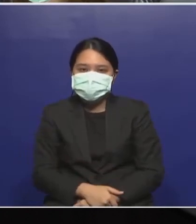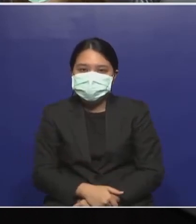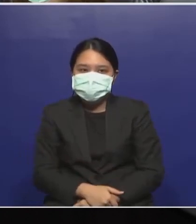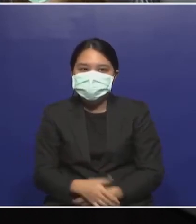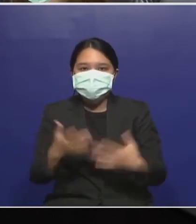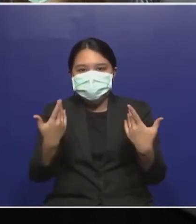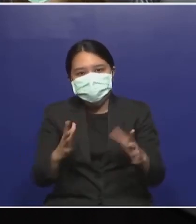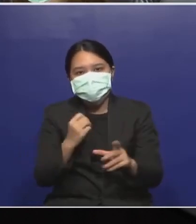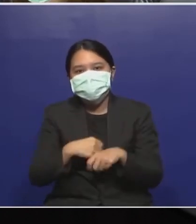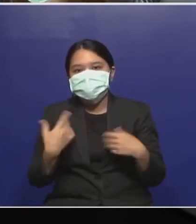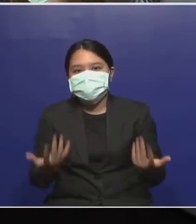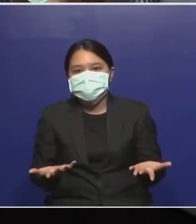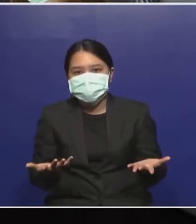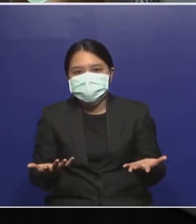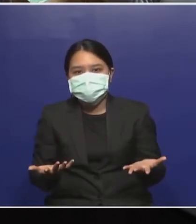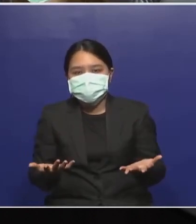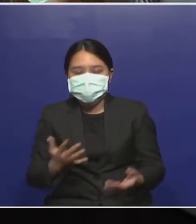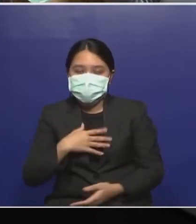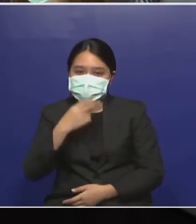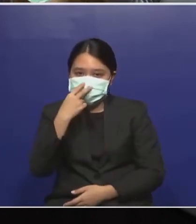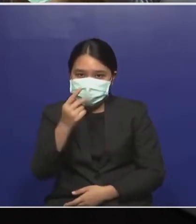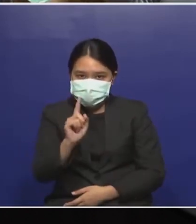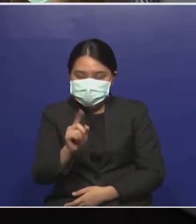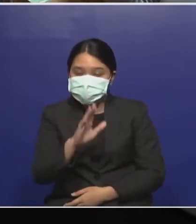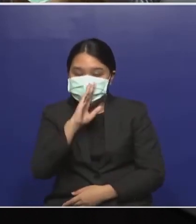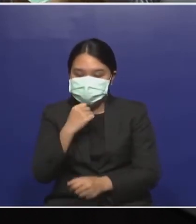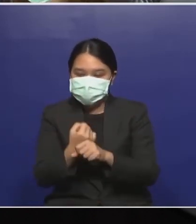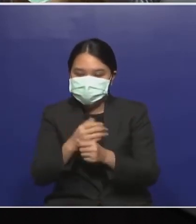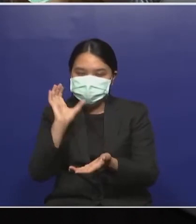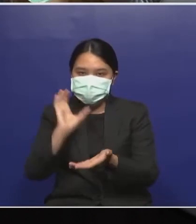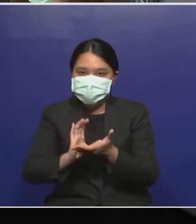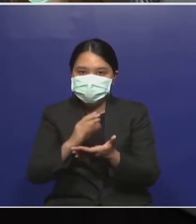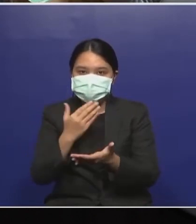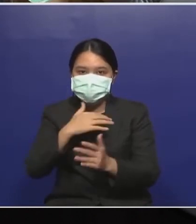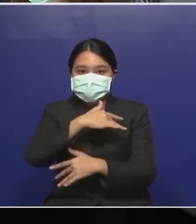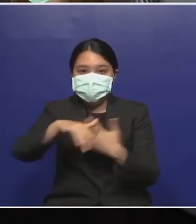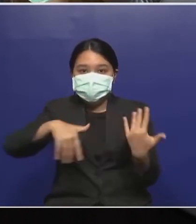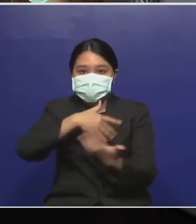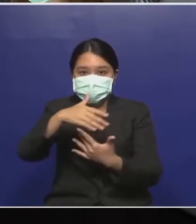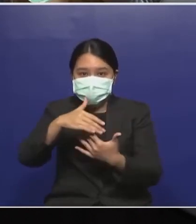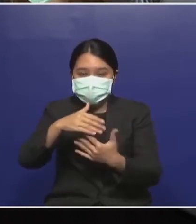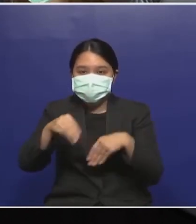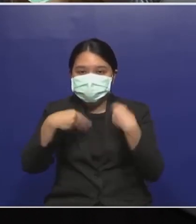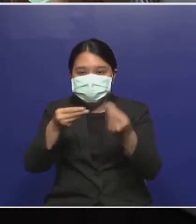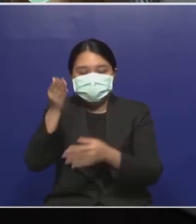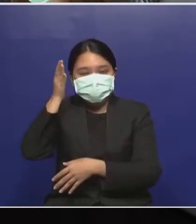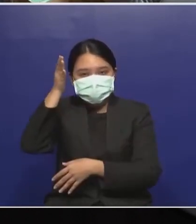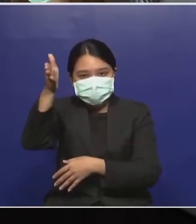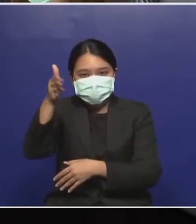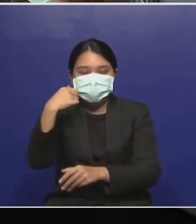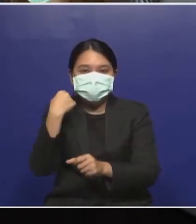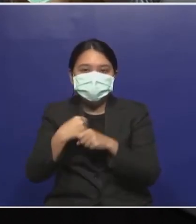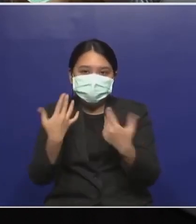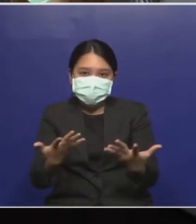แล้วแบบนจะทำยัไงเรามาดูกัครับถ้าจะทำงบประมาณสิงแดล้อมเพื่ออนาคตควทำ